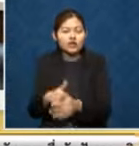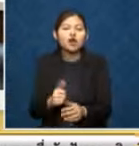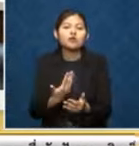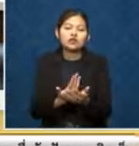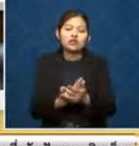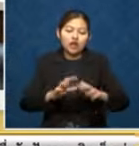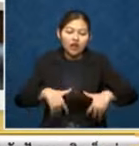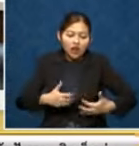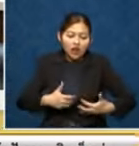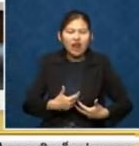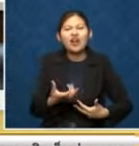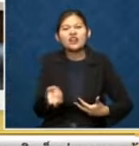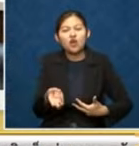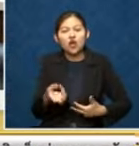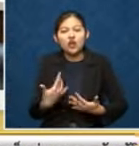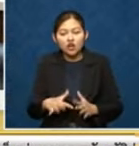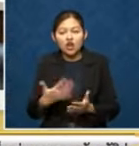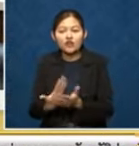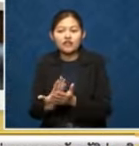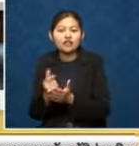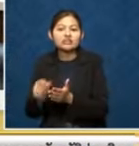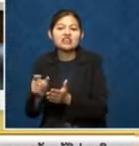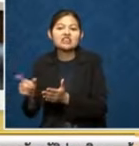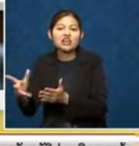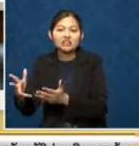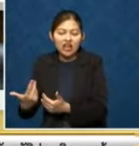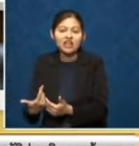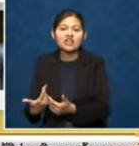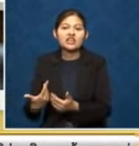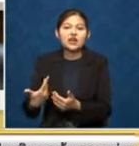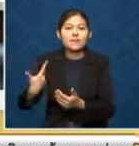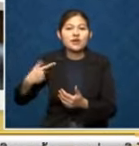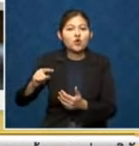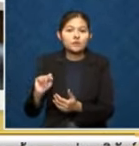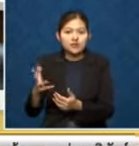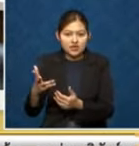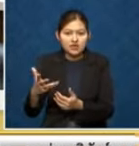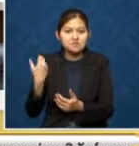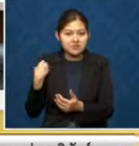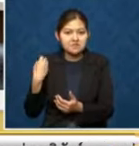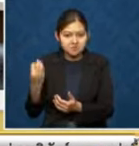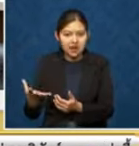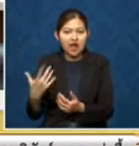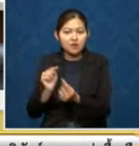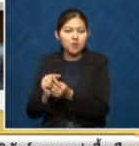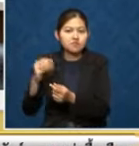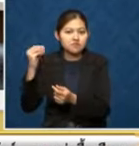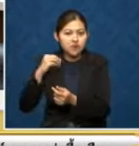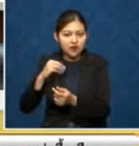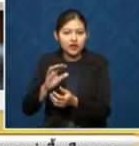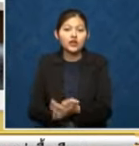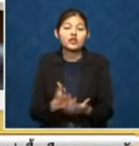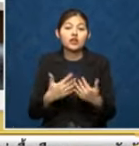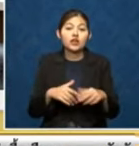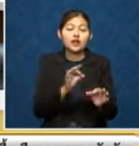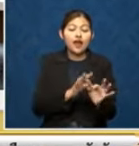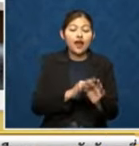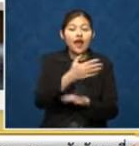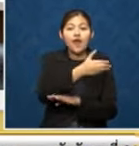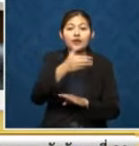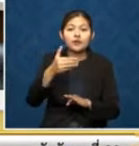ได้และมีบางส่วนที่เป็นหนี้เสียท่านประธานครับเมื่อดูในตัวเลขและสถิติในภาพรวมครับธนาคารแห่งประเทศไทยบอก